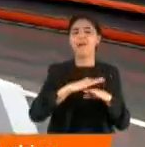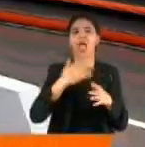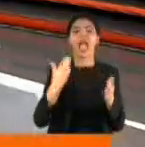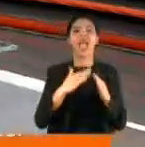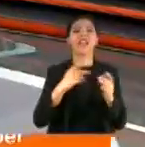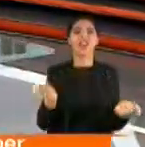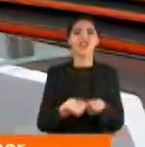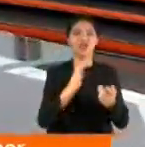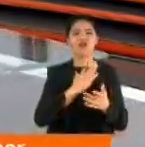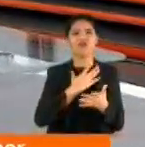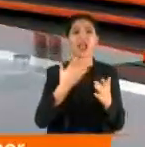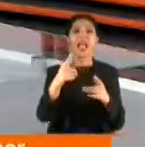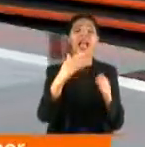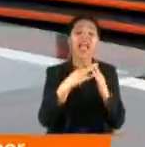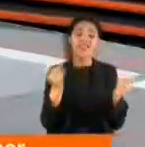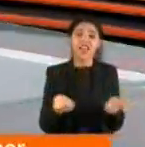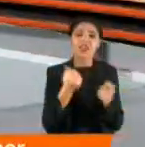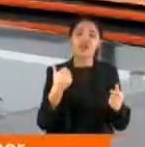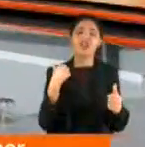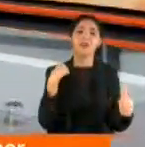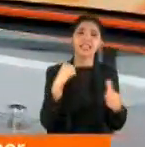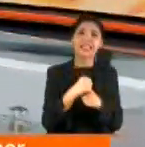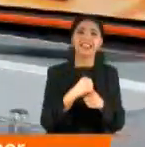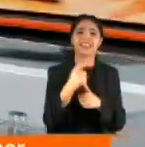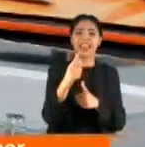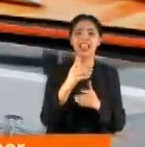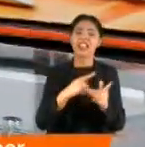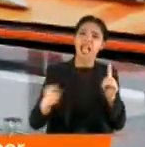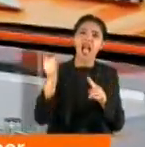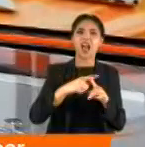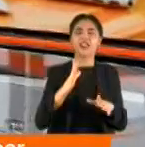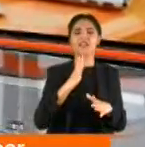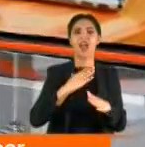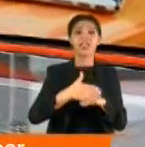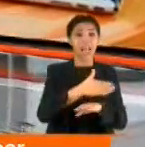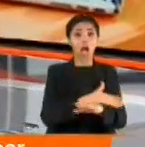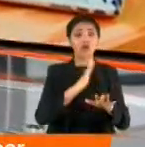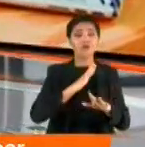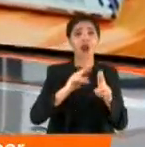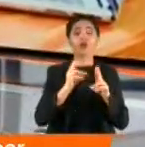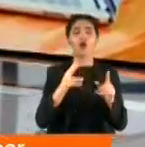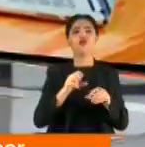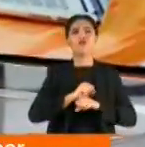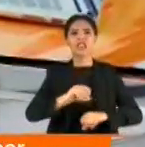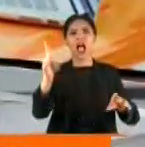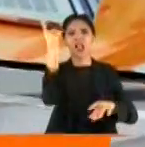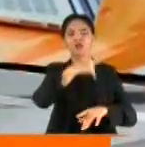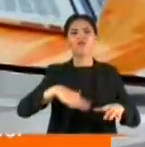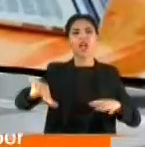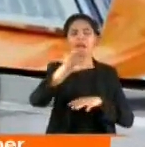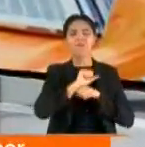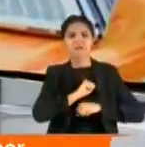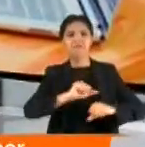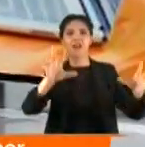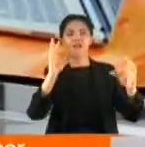her şeyden çalışmaya yeniden mesajı evlenme sahibi Aslında giderek artıyor daha önce de vardı ama coronavirüs de birlikte bir